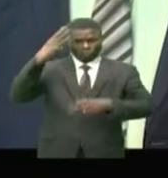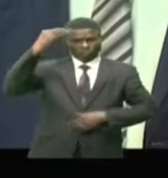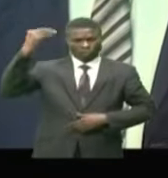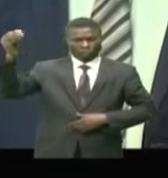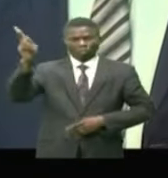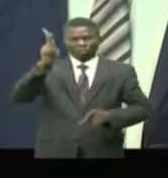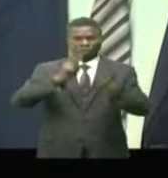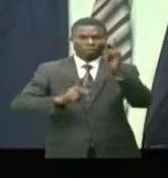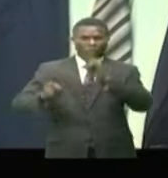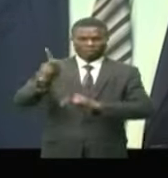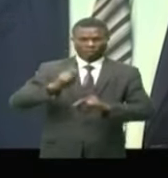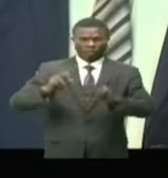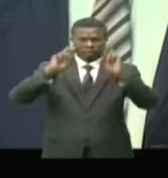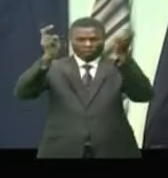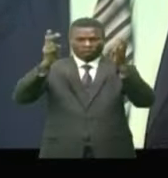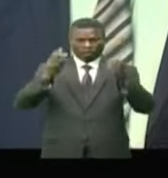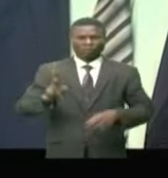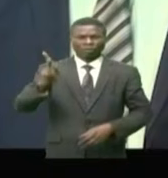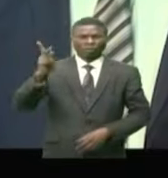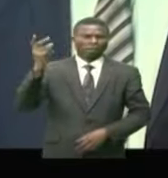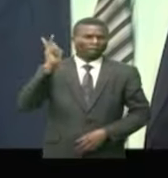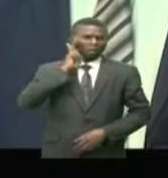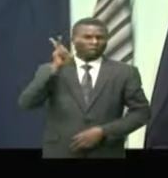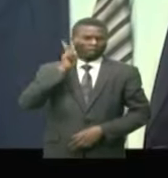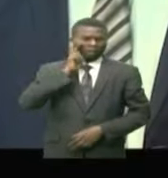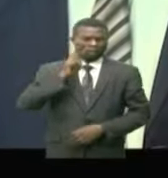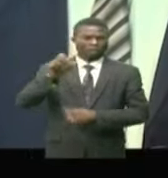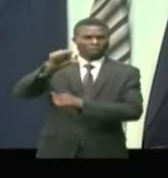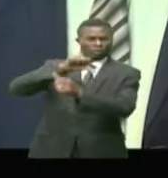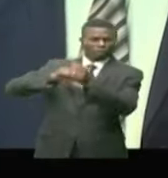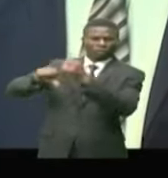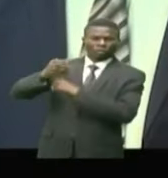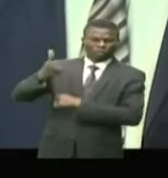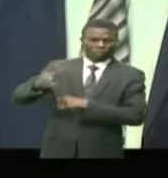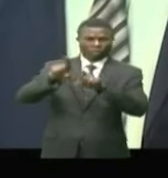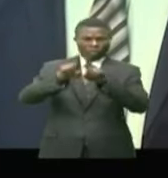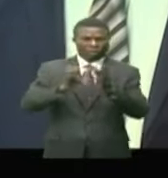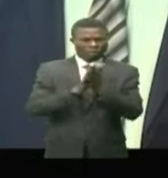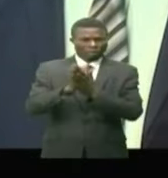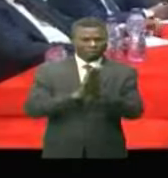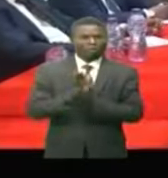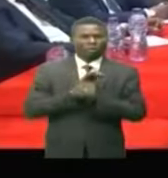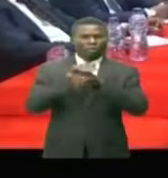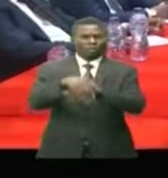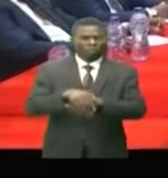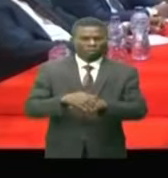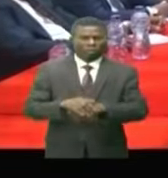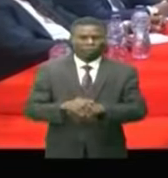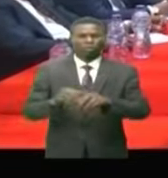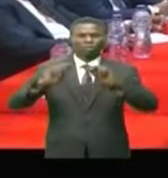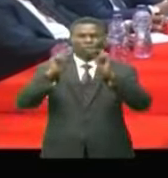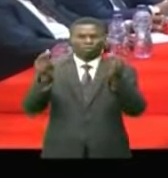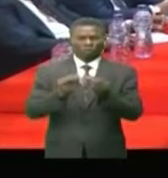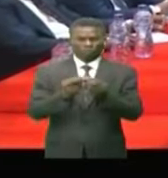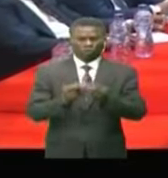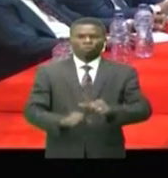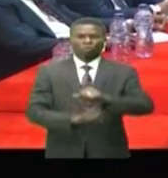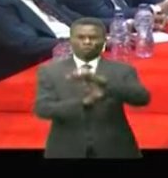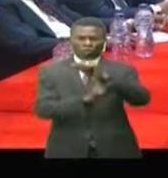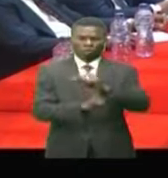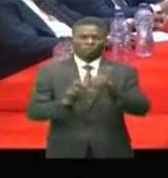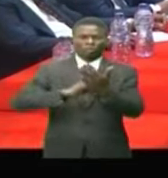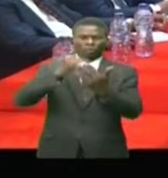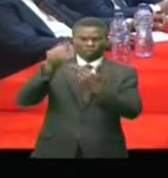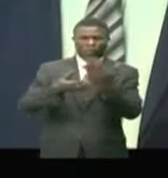la population de la ville de Kananga et ses environs et souhaitons participer aux structures de pilotage de ce